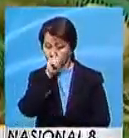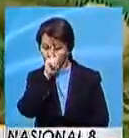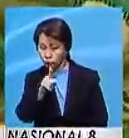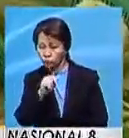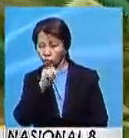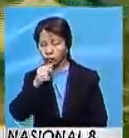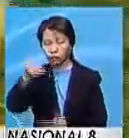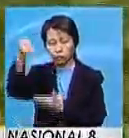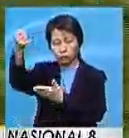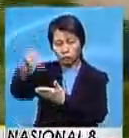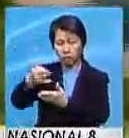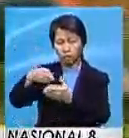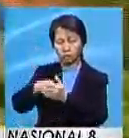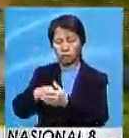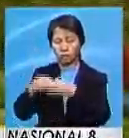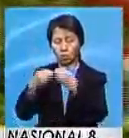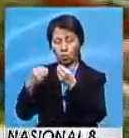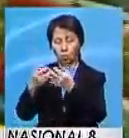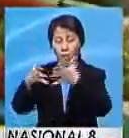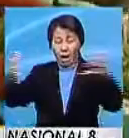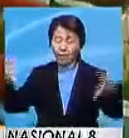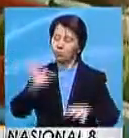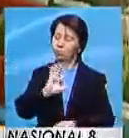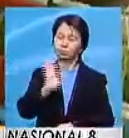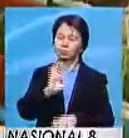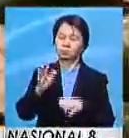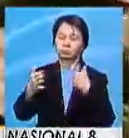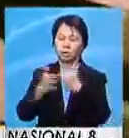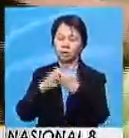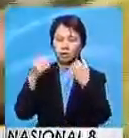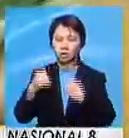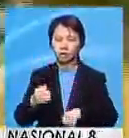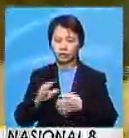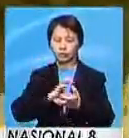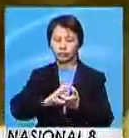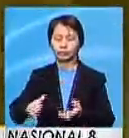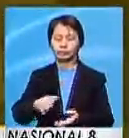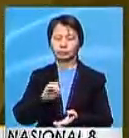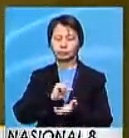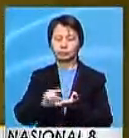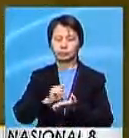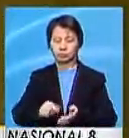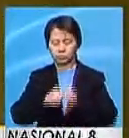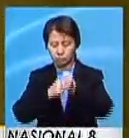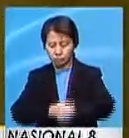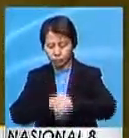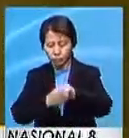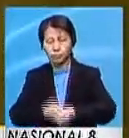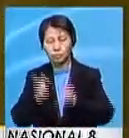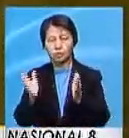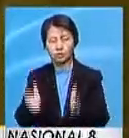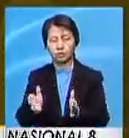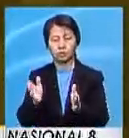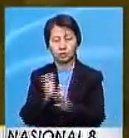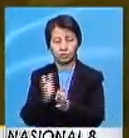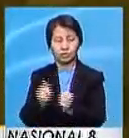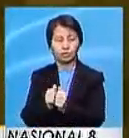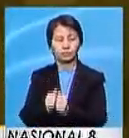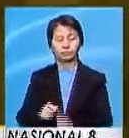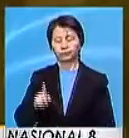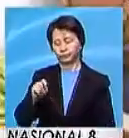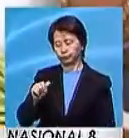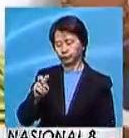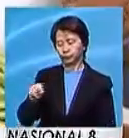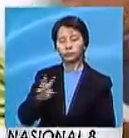tidak diimport dalam kuantiti terlalu banyak sehingga boleh menjejaskan pendapatan petani kecil tempatan. Tan Sri Badaruddin